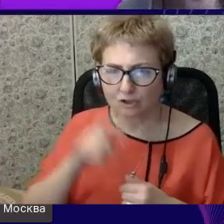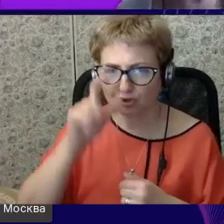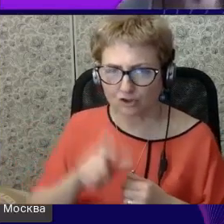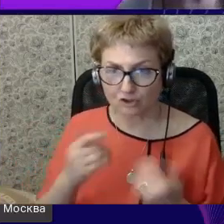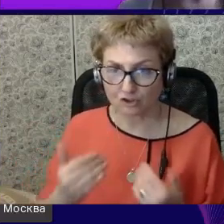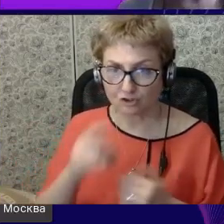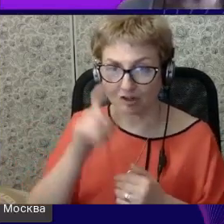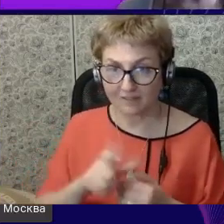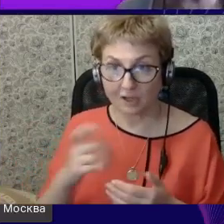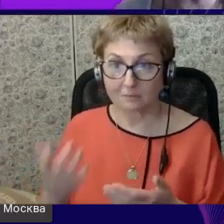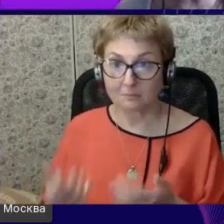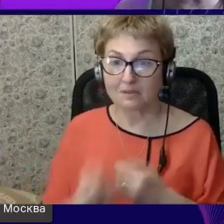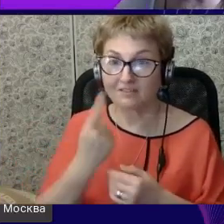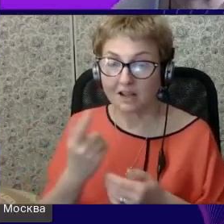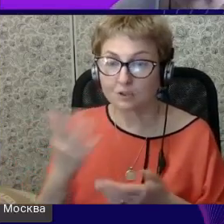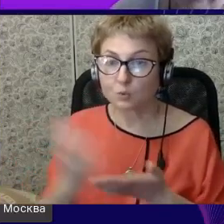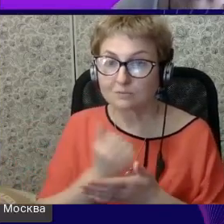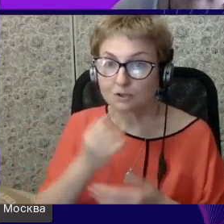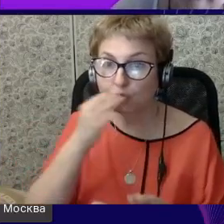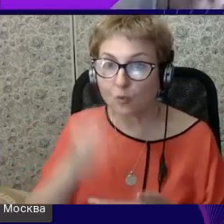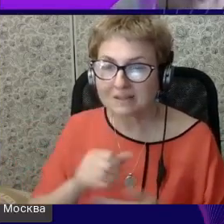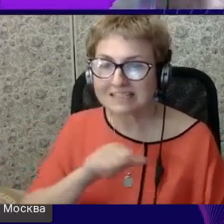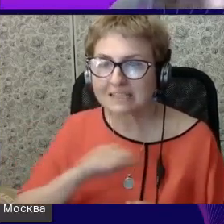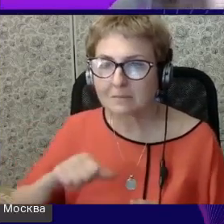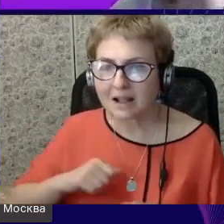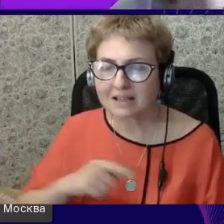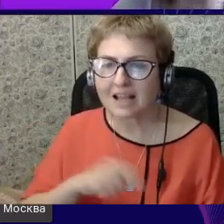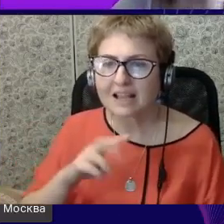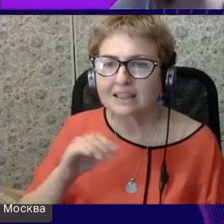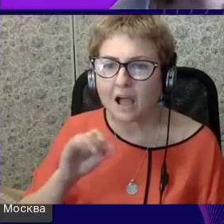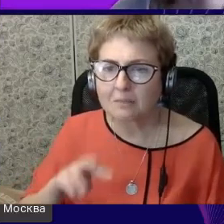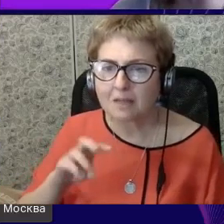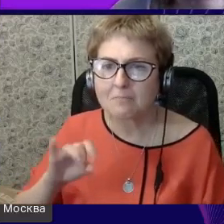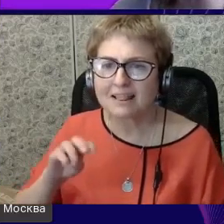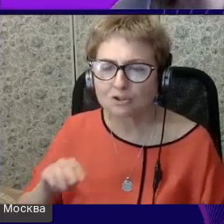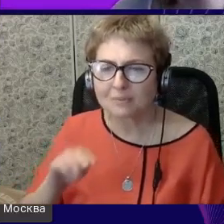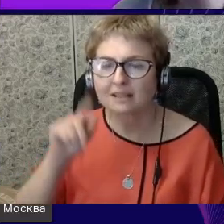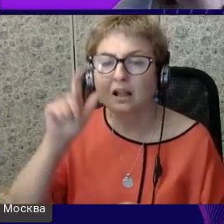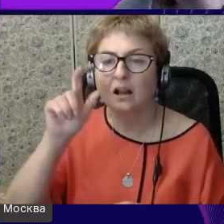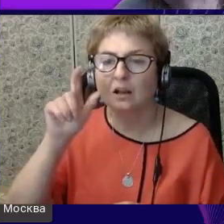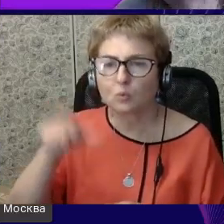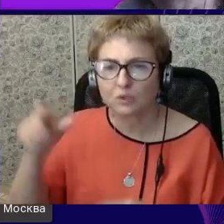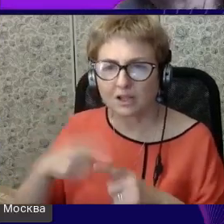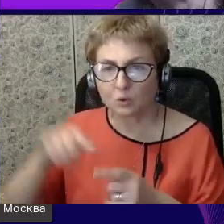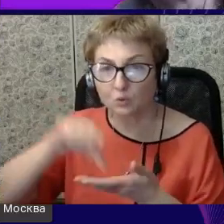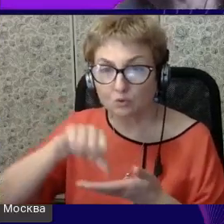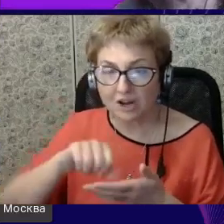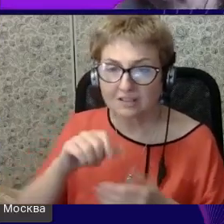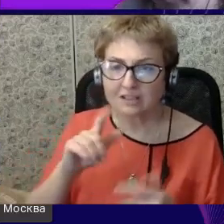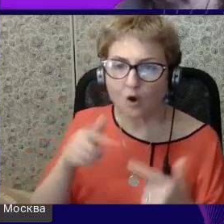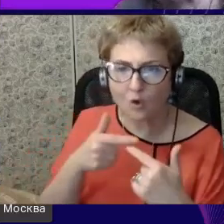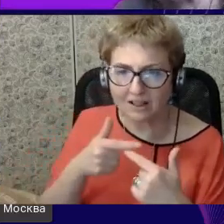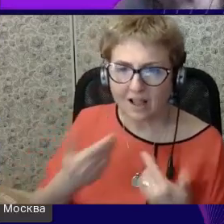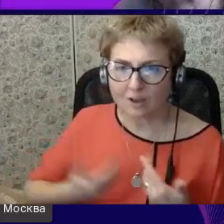если раньше это все было связано с какими-то неприятностями, то сейчас у человека появляется успешный опыт. Далее, самостоятельность и